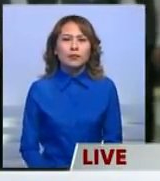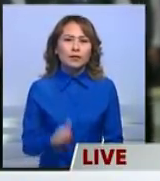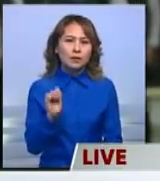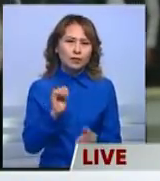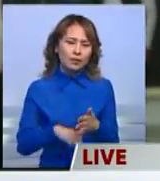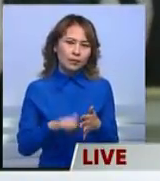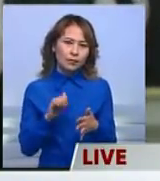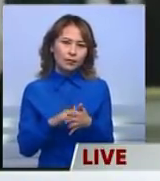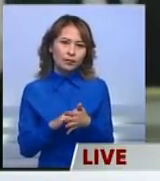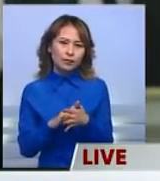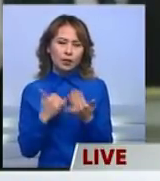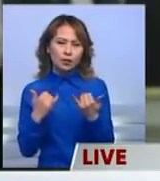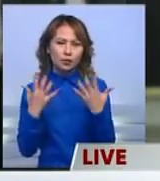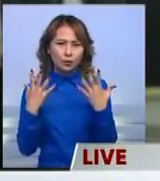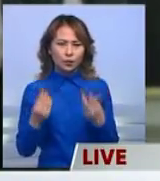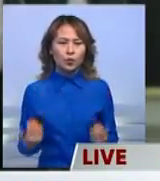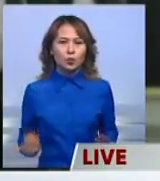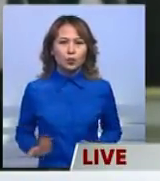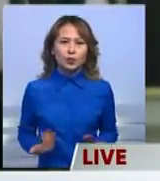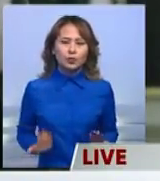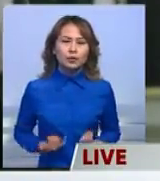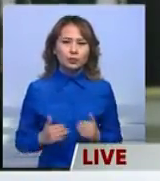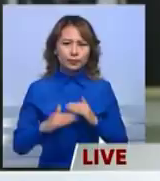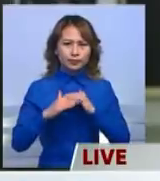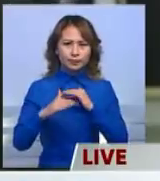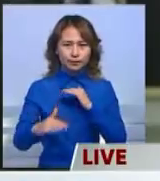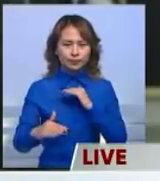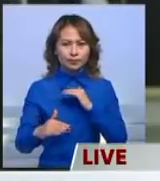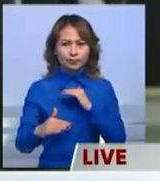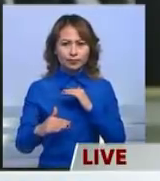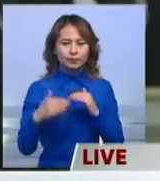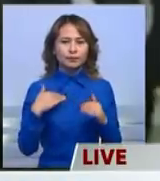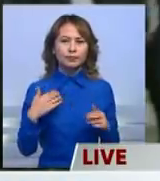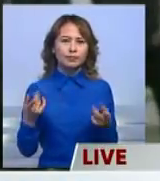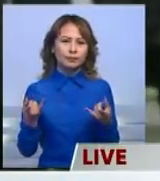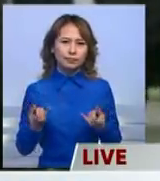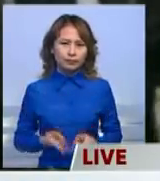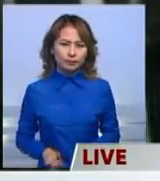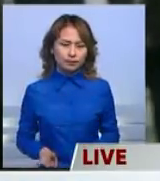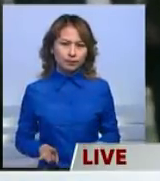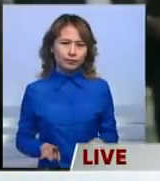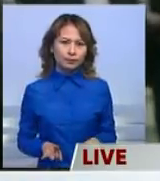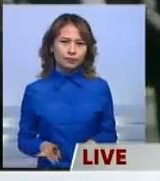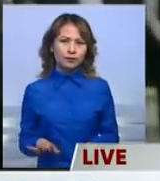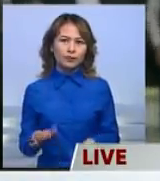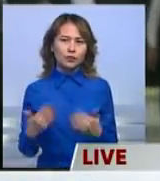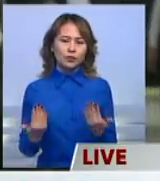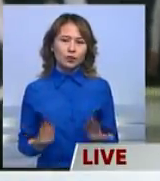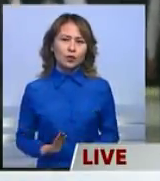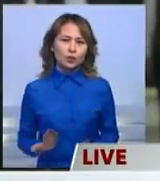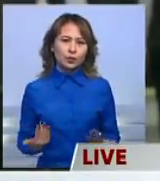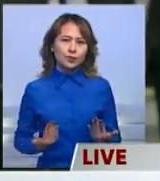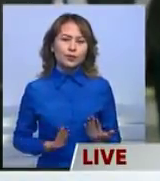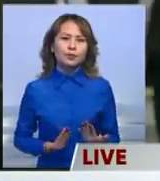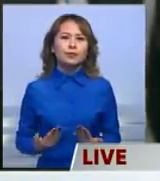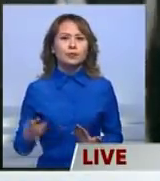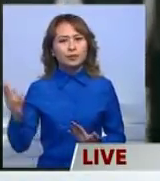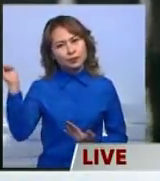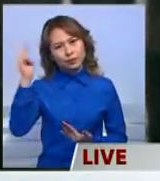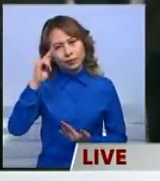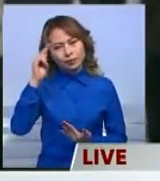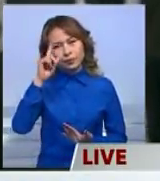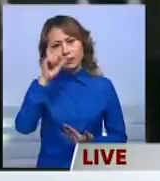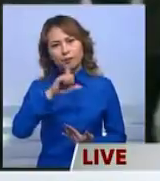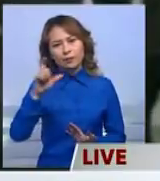қазір біз өмір сүріп атқанымыз осы жерде, біз өзіміз осы жерде толғамыз, осы жерде өмір сүріп атырмыз, қызметте оқып, адам